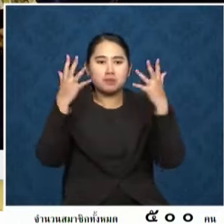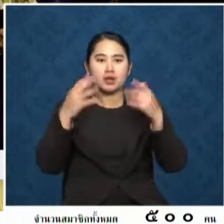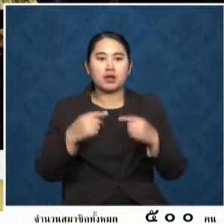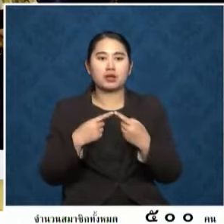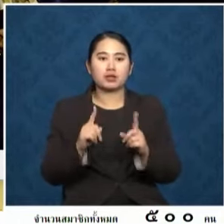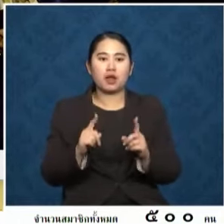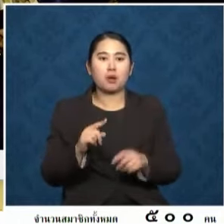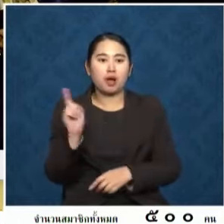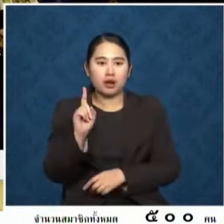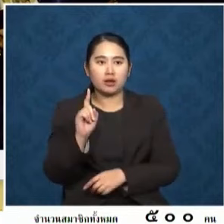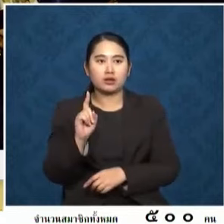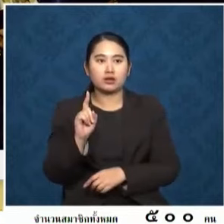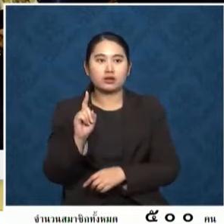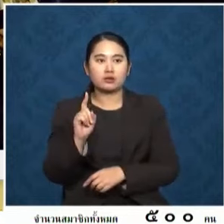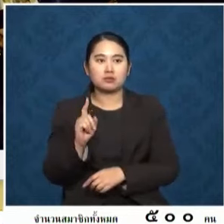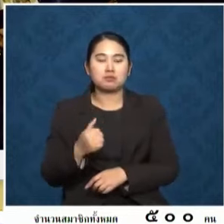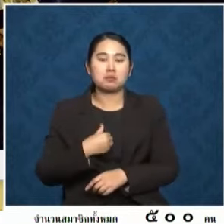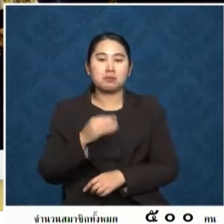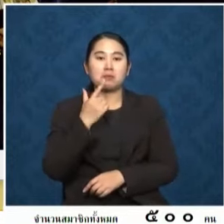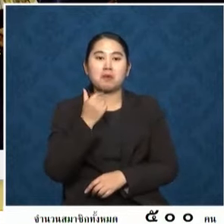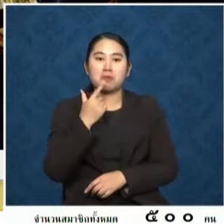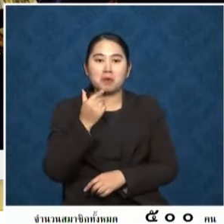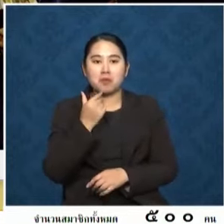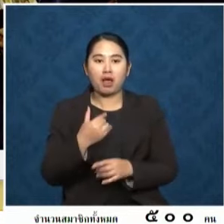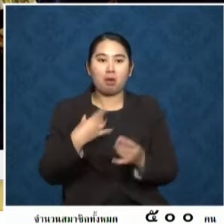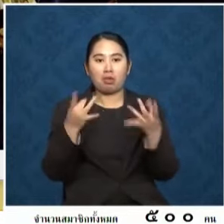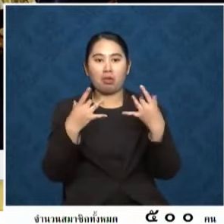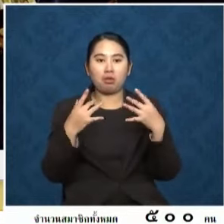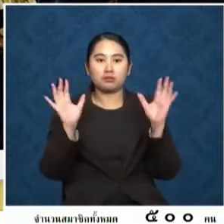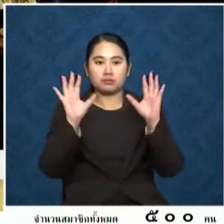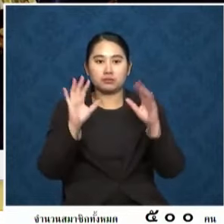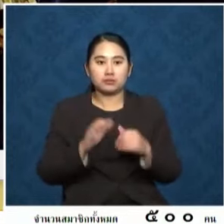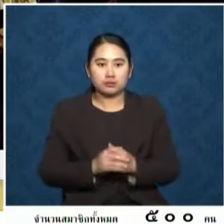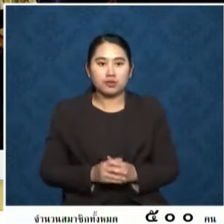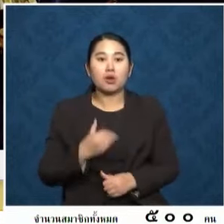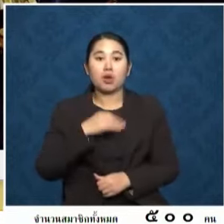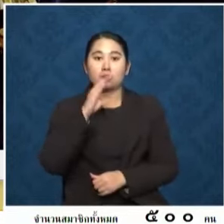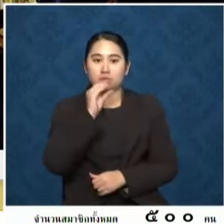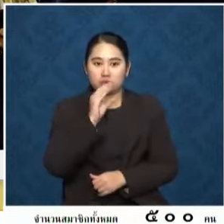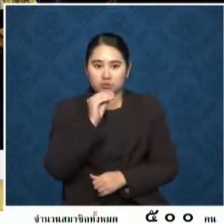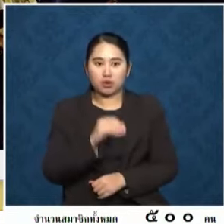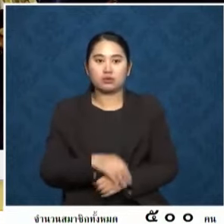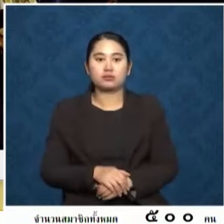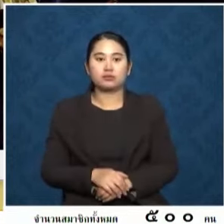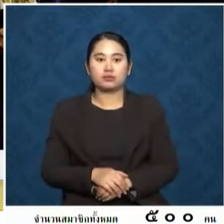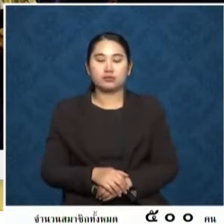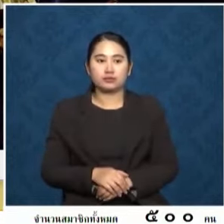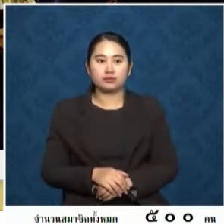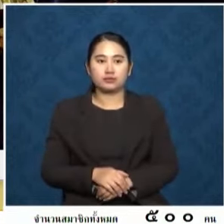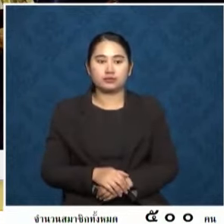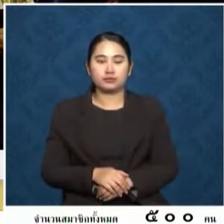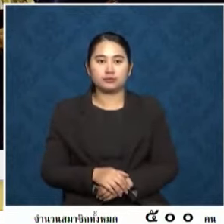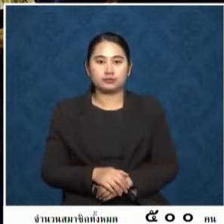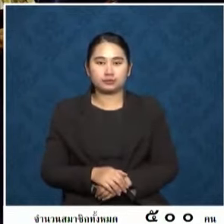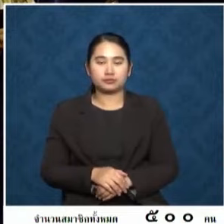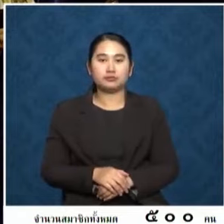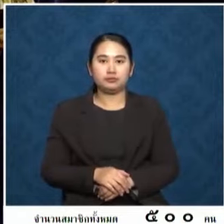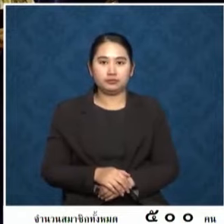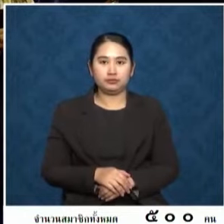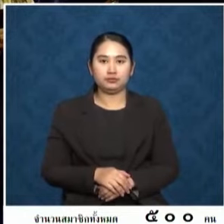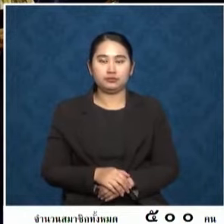แต่อย่ามาทำมือถือสากปากถือศีลครับเรียนด้วยความเคารพท่านประธาน ครับผ